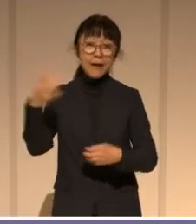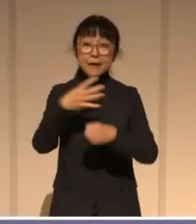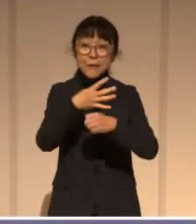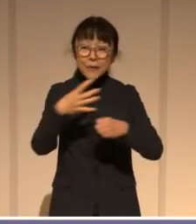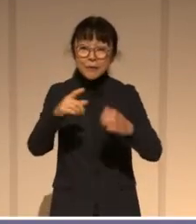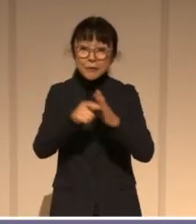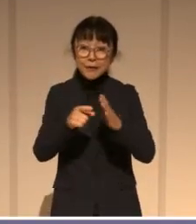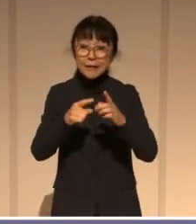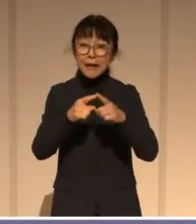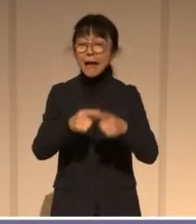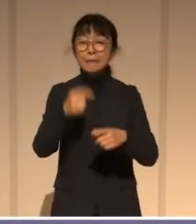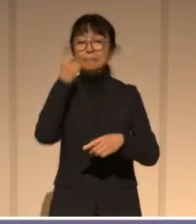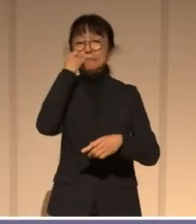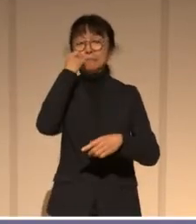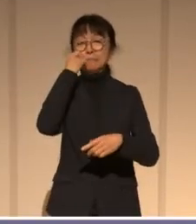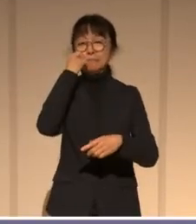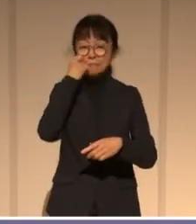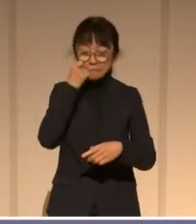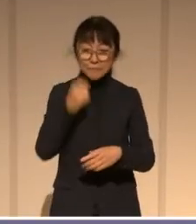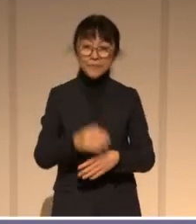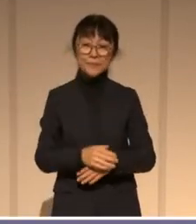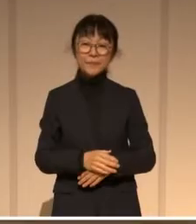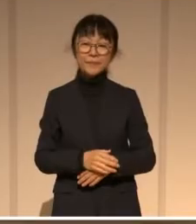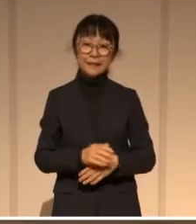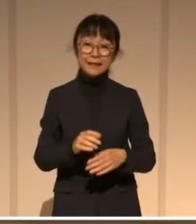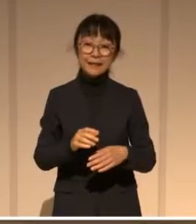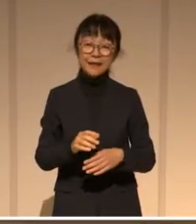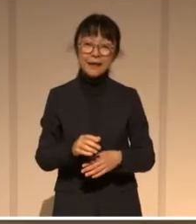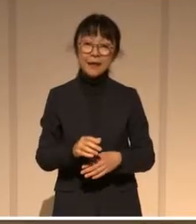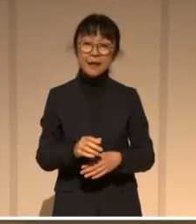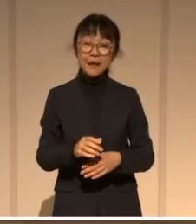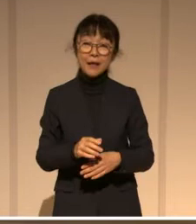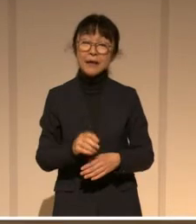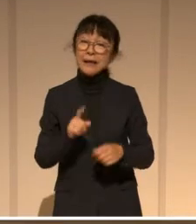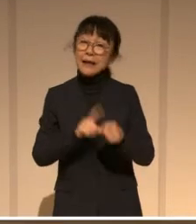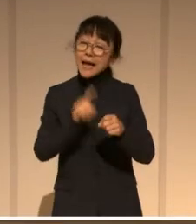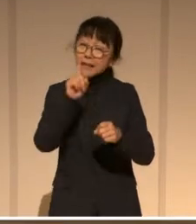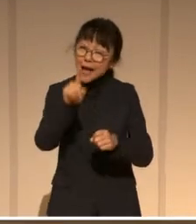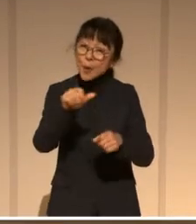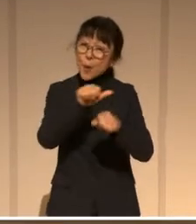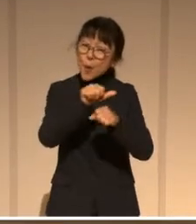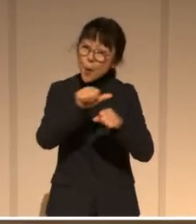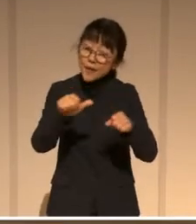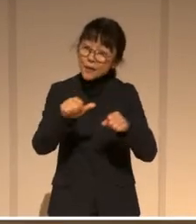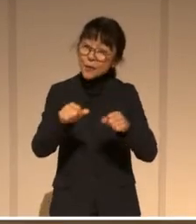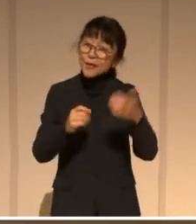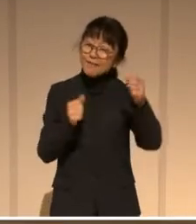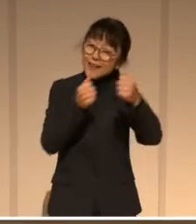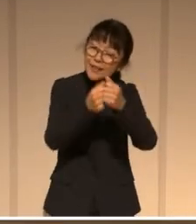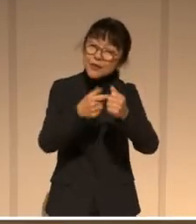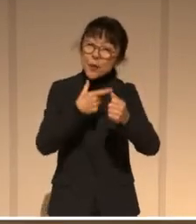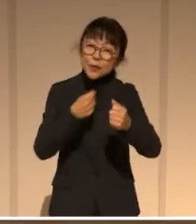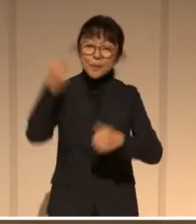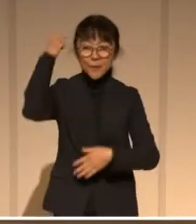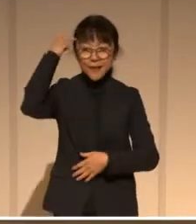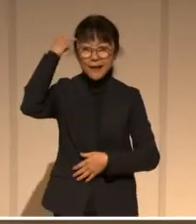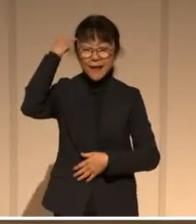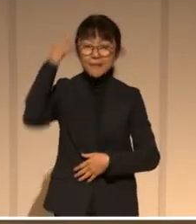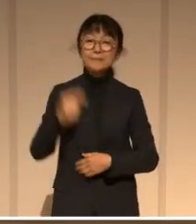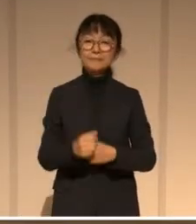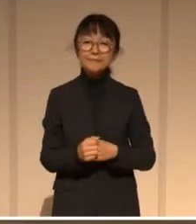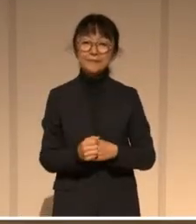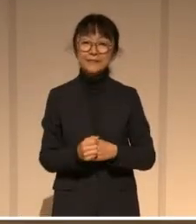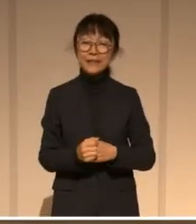時に入らなかったんですよでもそのときにもうまだ来年があるからその時リベンジだと思ってその時はも絶対あの